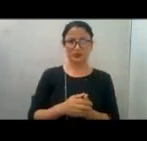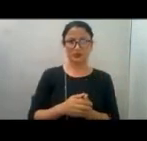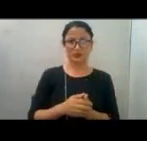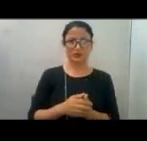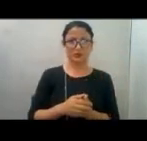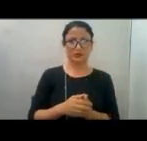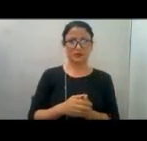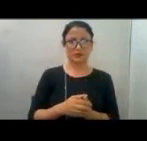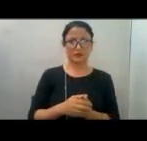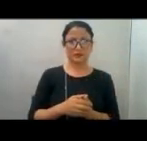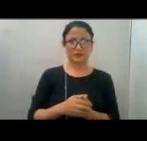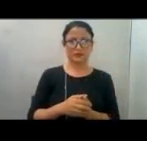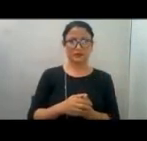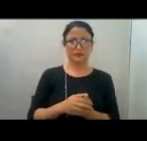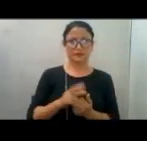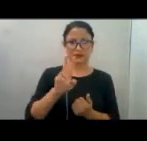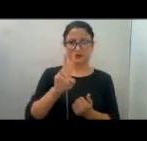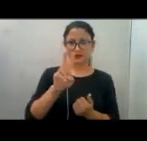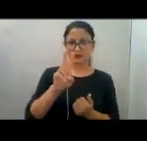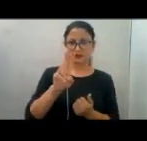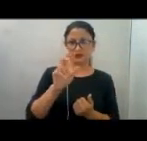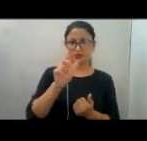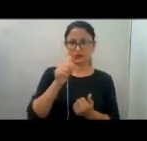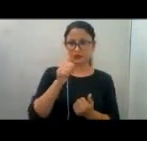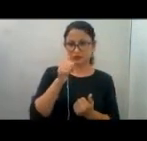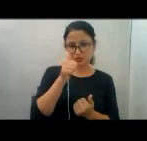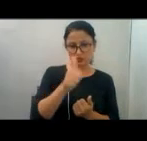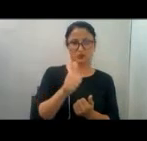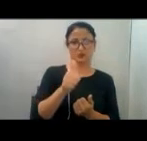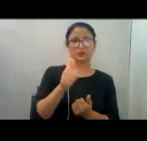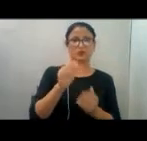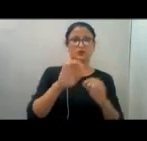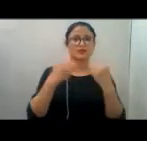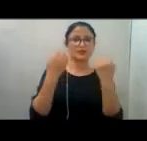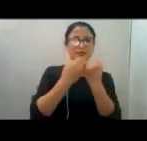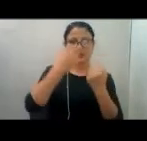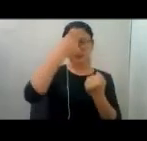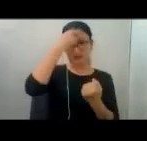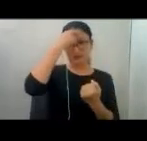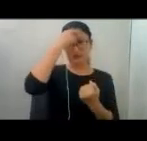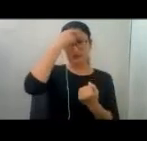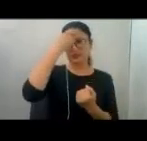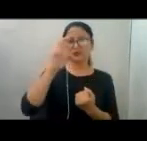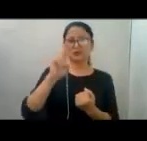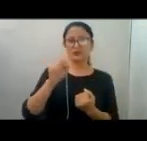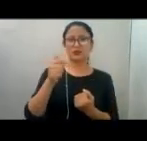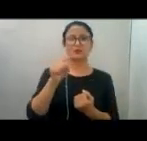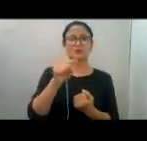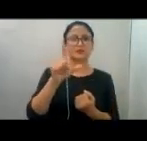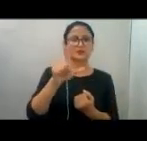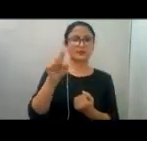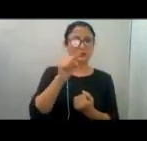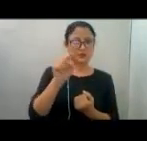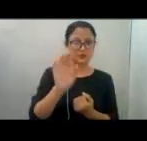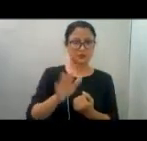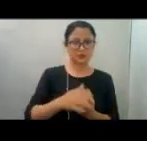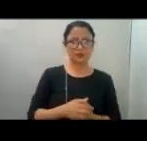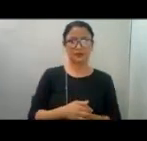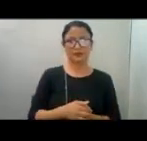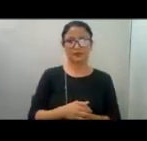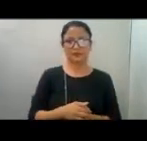र सोसियल प्रब्लम सामाजिक समस्याको कारणले झन्डै